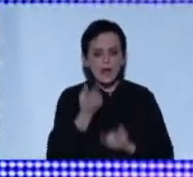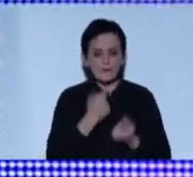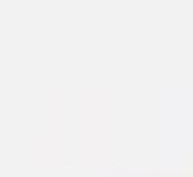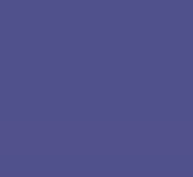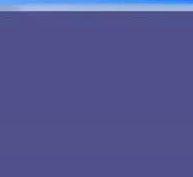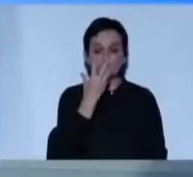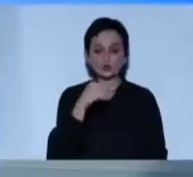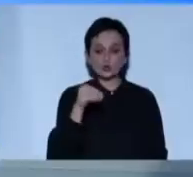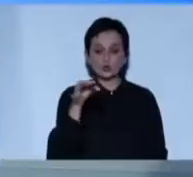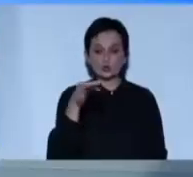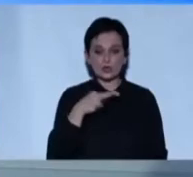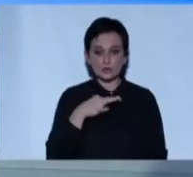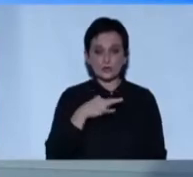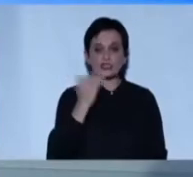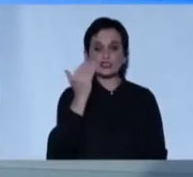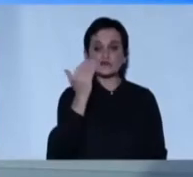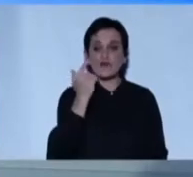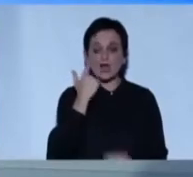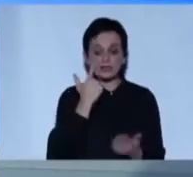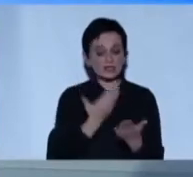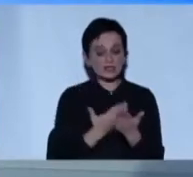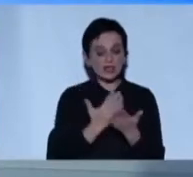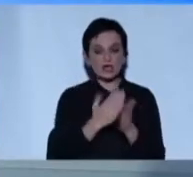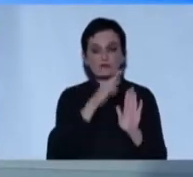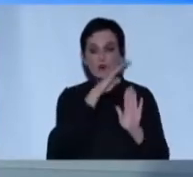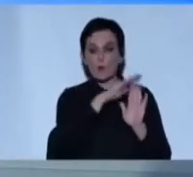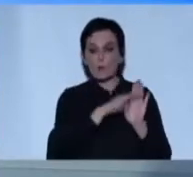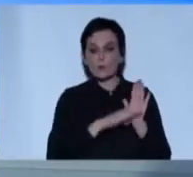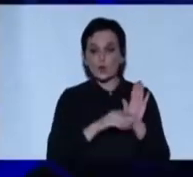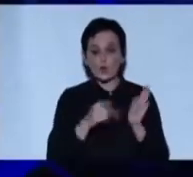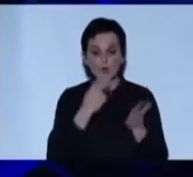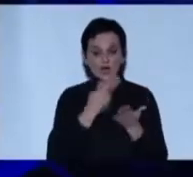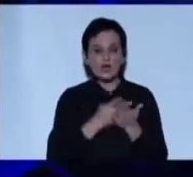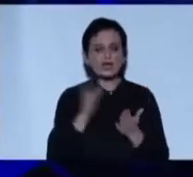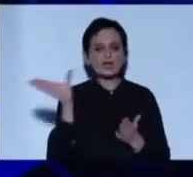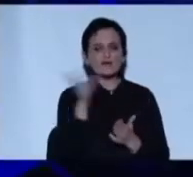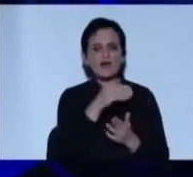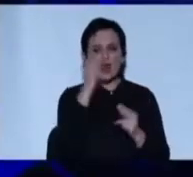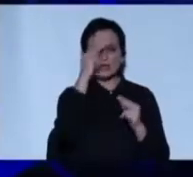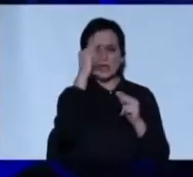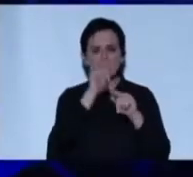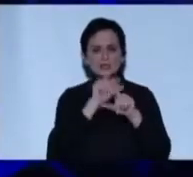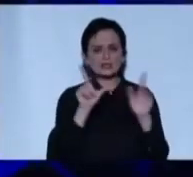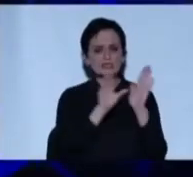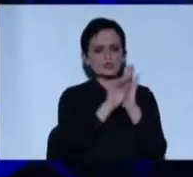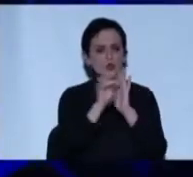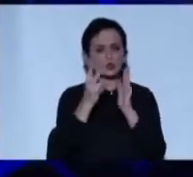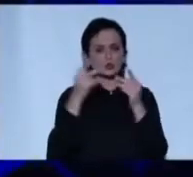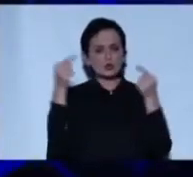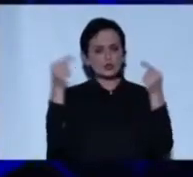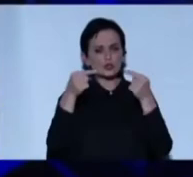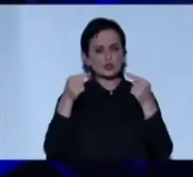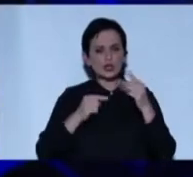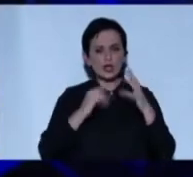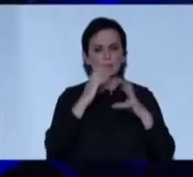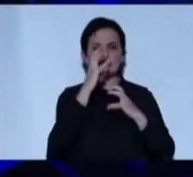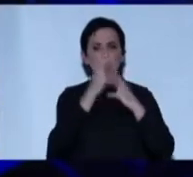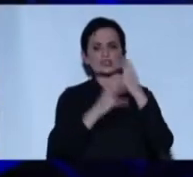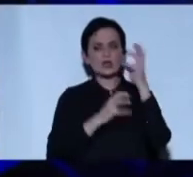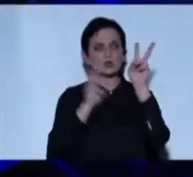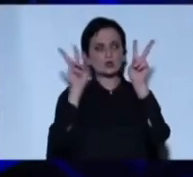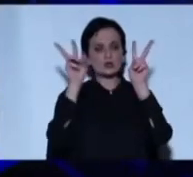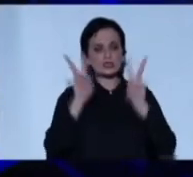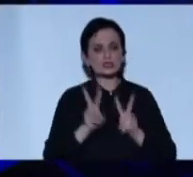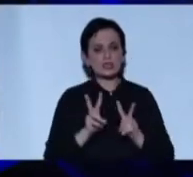საქართველოში. ქენეული ხედვა ასეთი არის, პროგრამის მიხედვით ყველა სასწავლო დაწესებულება უნდა შეესაბამებოდეს საერთაშორისო სტანდარტებს